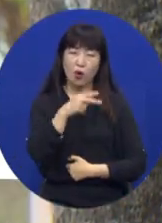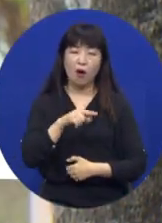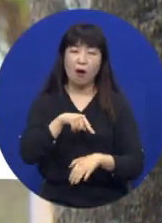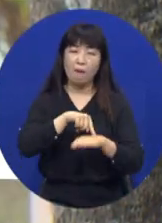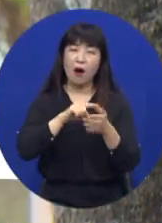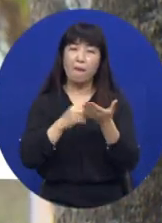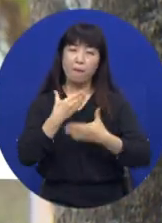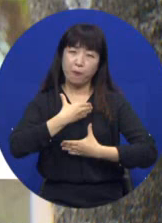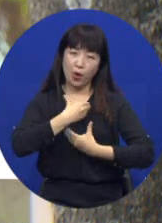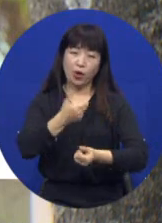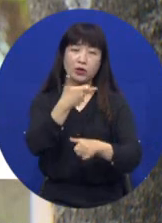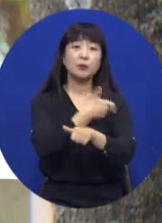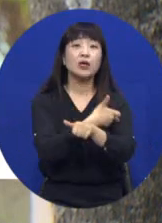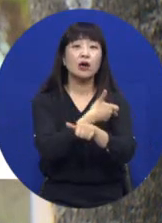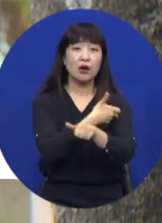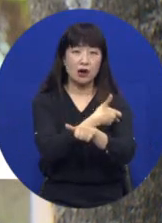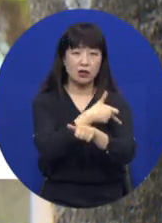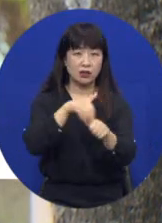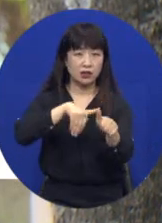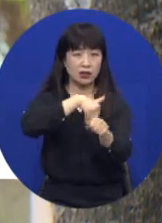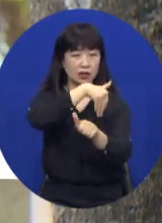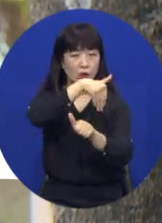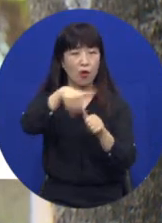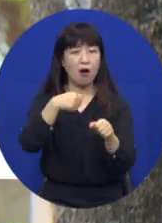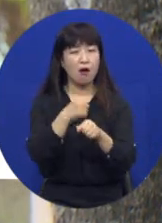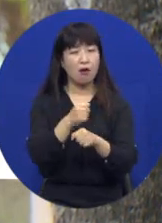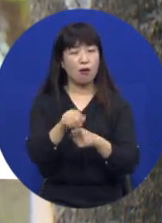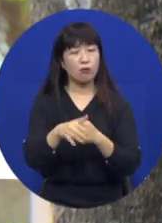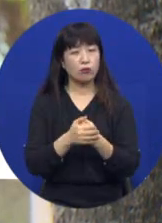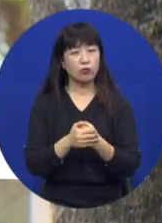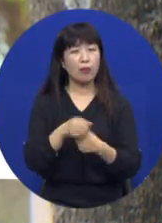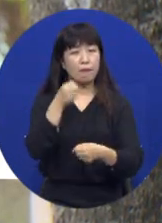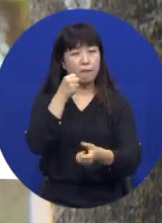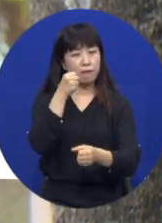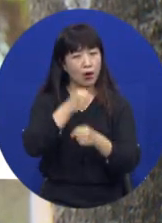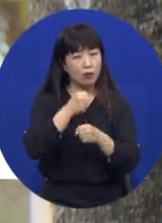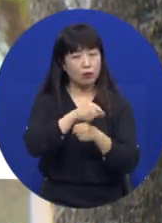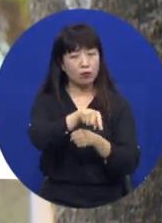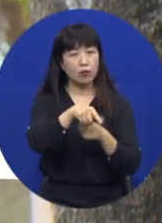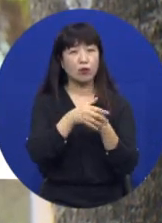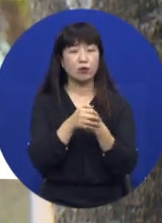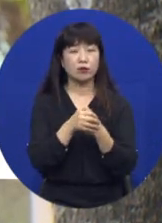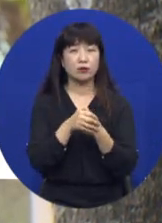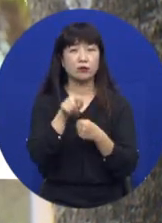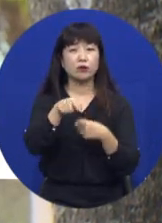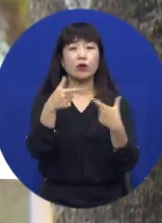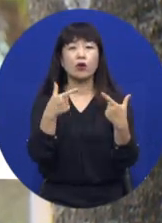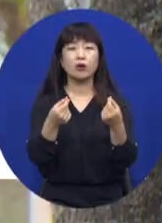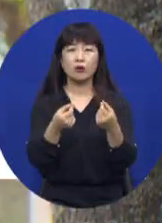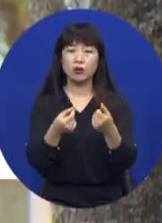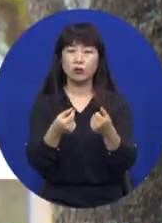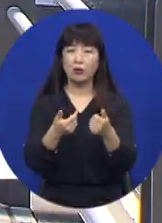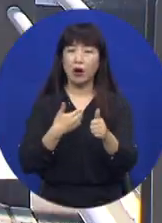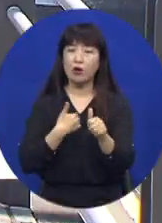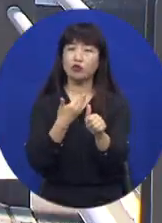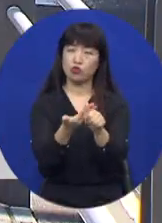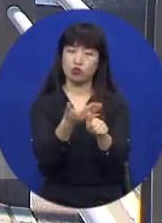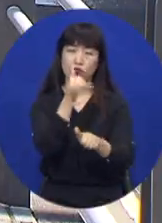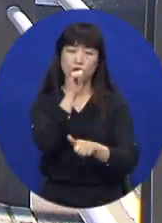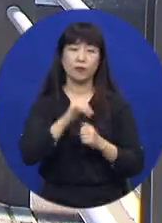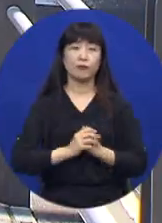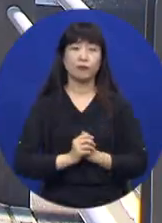지표로 하실 수록 그런 방심을 해가지고 그렇게 유도를 해 나가야지